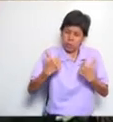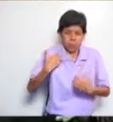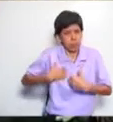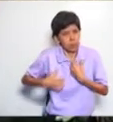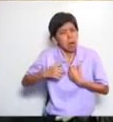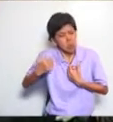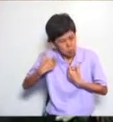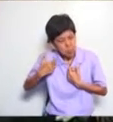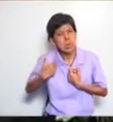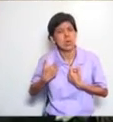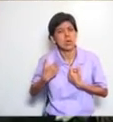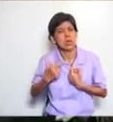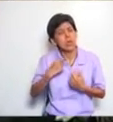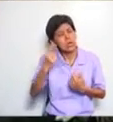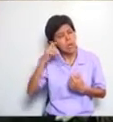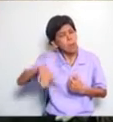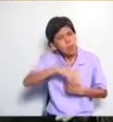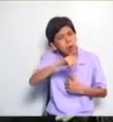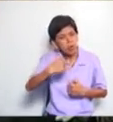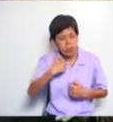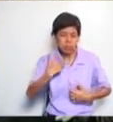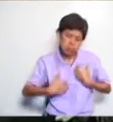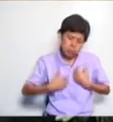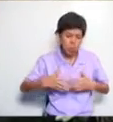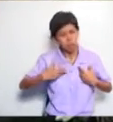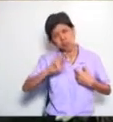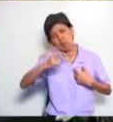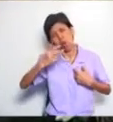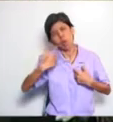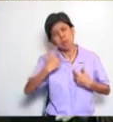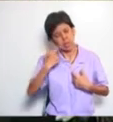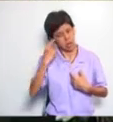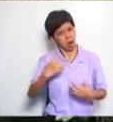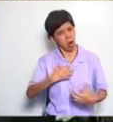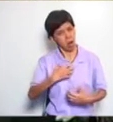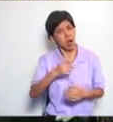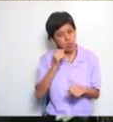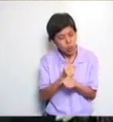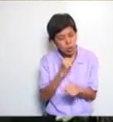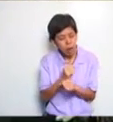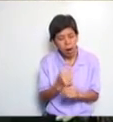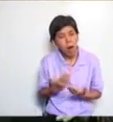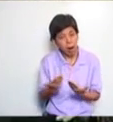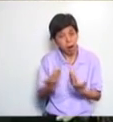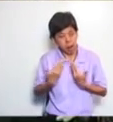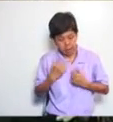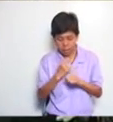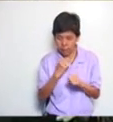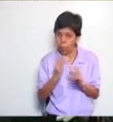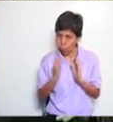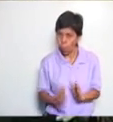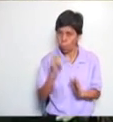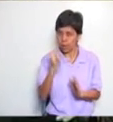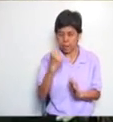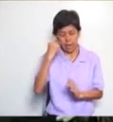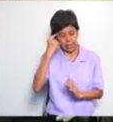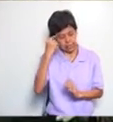เกิดไม่ทุกขนะ ถ้าปตยจนอยเราต้องเจอสุขวนทุก์ถ้าใครอยากกรัชภิตต้อง รับใช้พธิสร้เราโยการดำรภาพัธใหดขึ